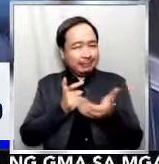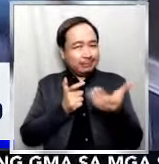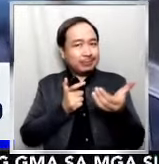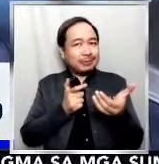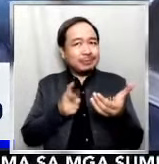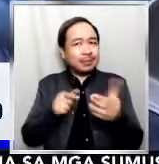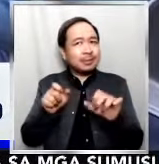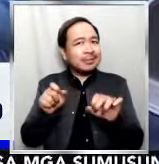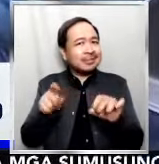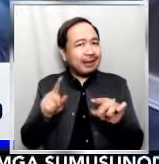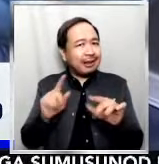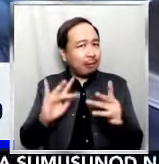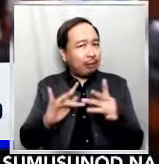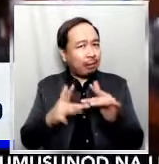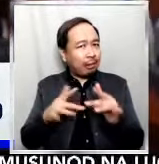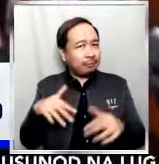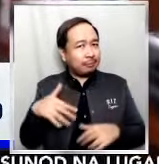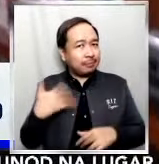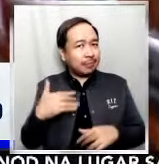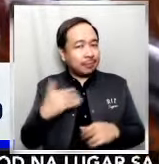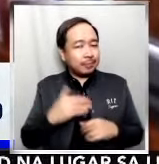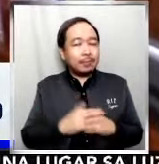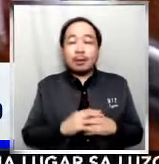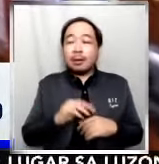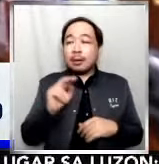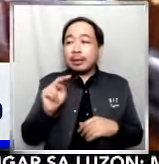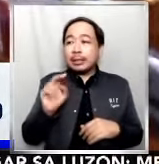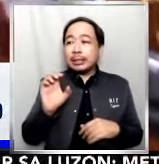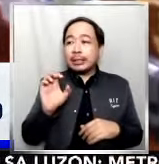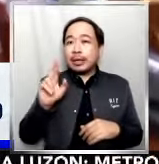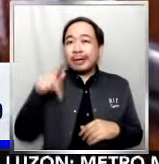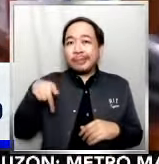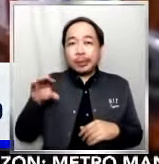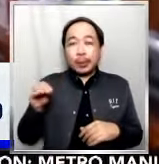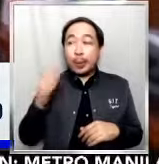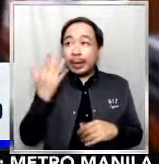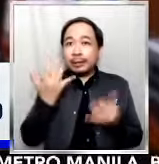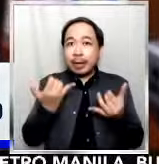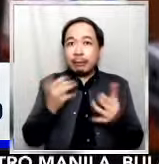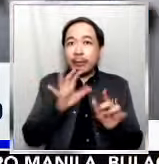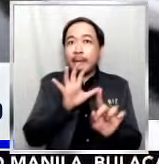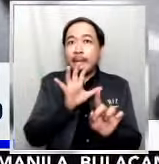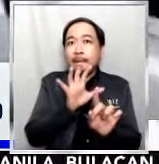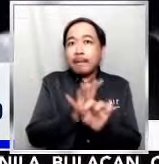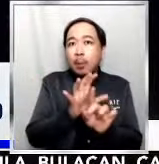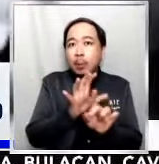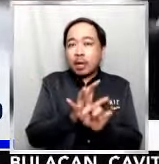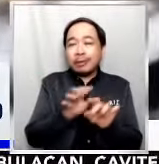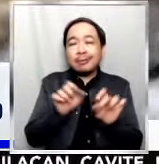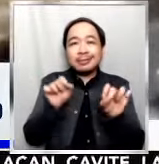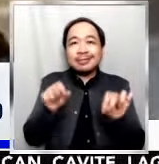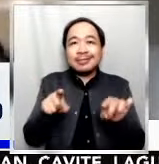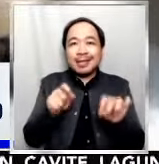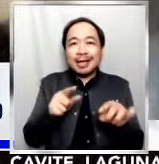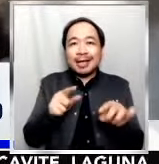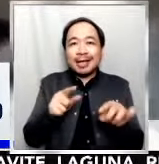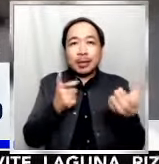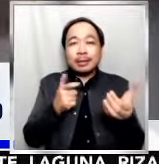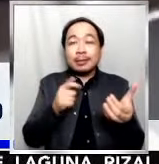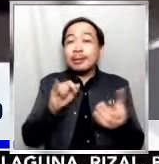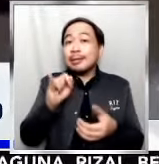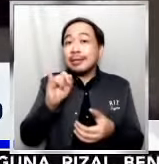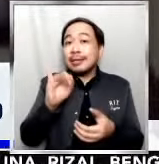sa NCRPO, karaniwang lumalakas ang bentahan ng mga illegal na armas tuwing papalapit ang eleksyon. Kaya puspusan din daw ang